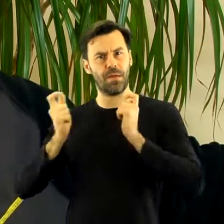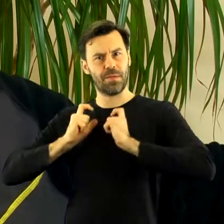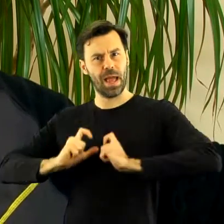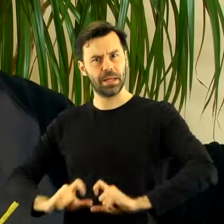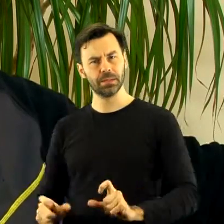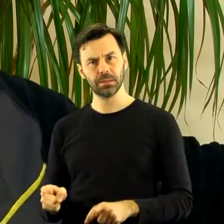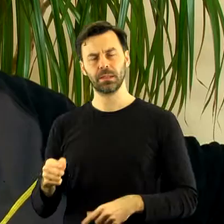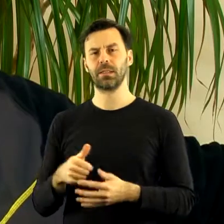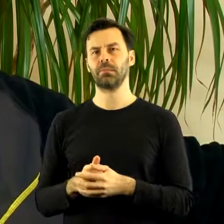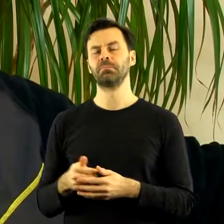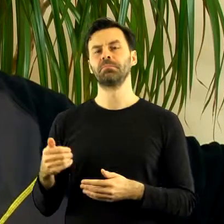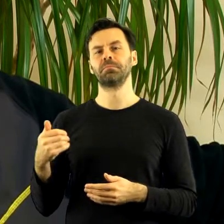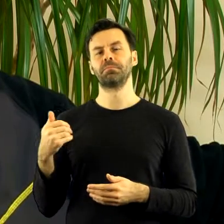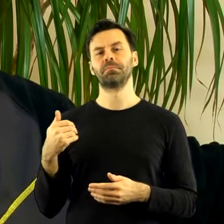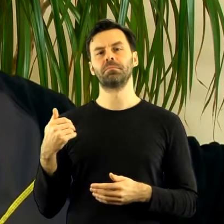wiejskich